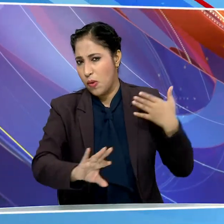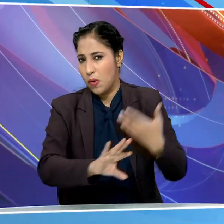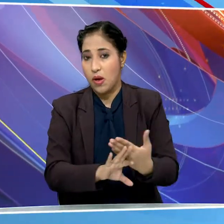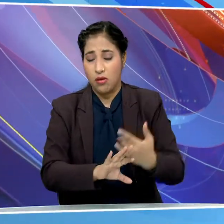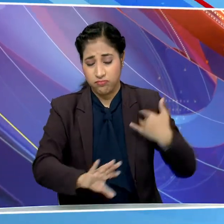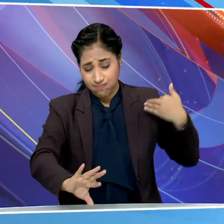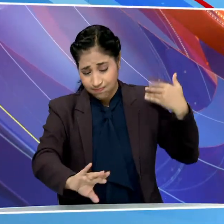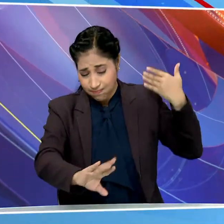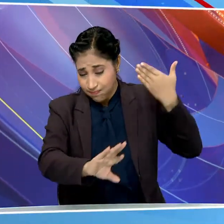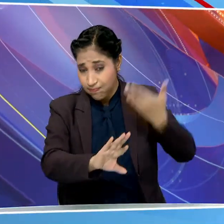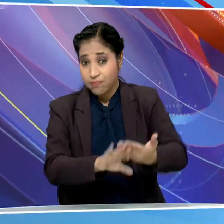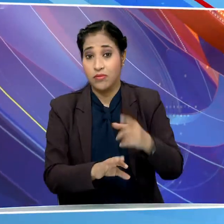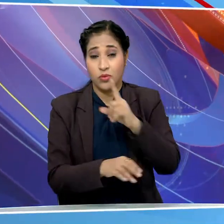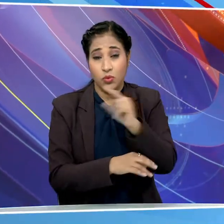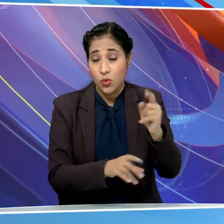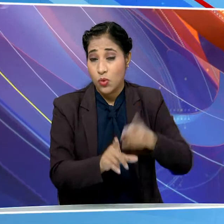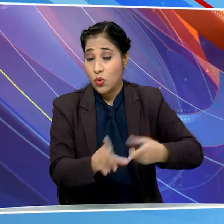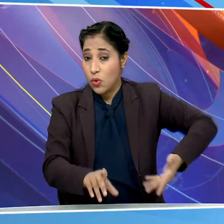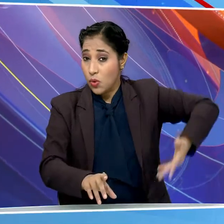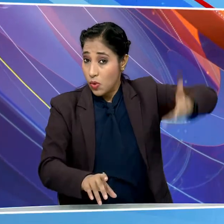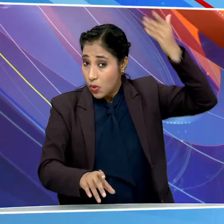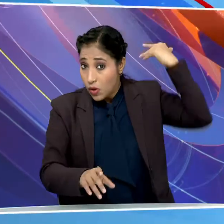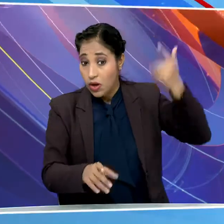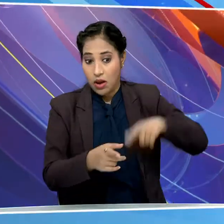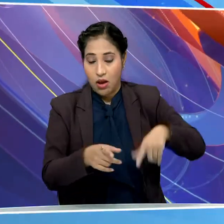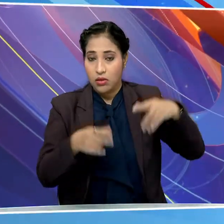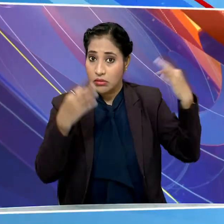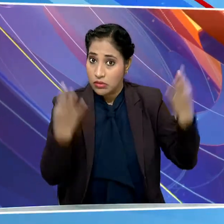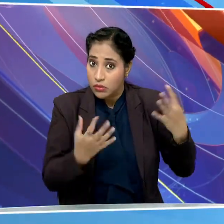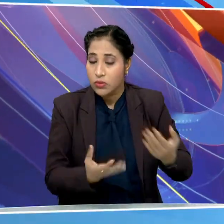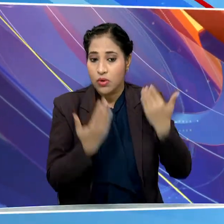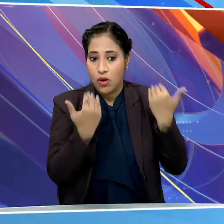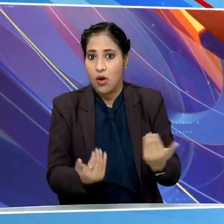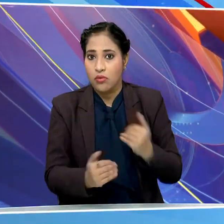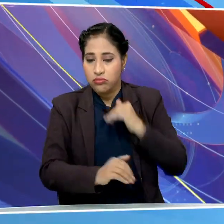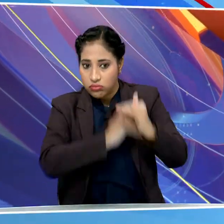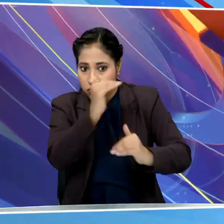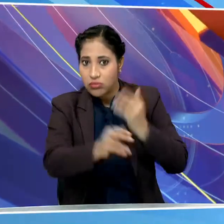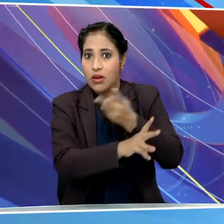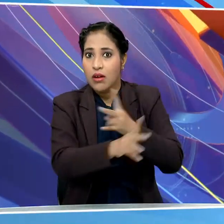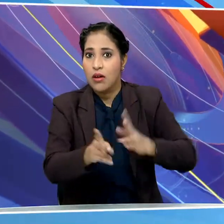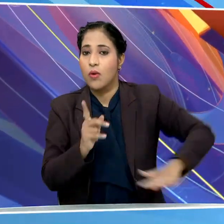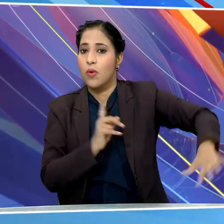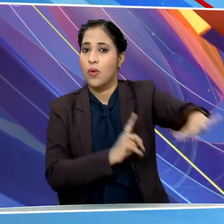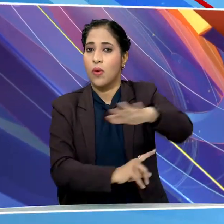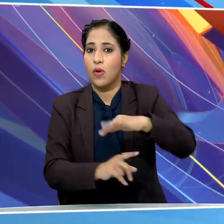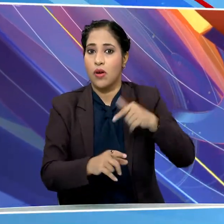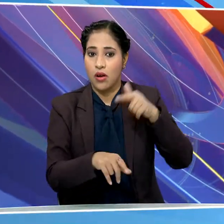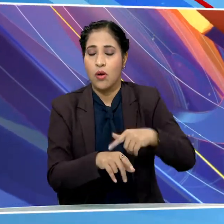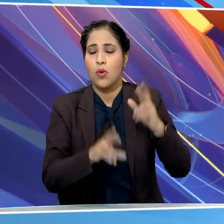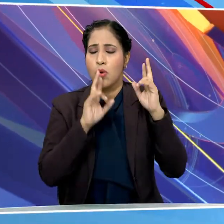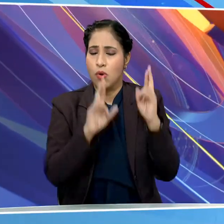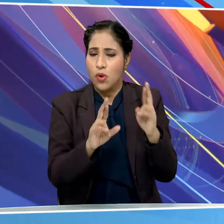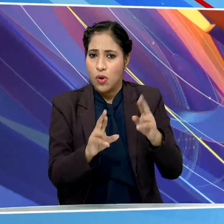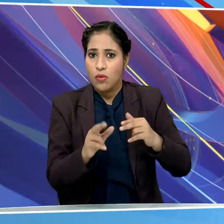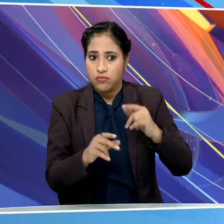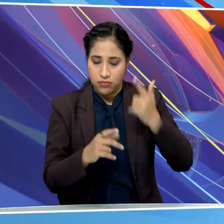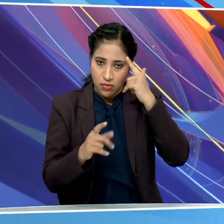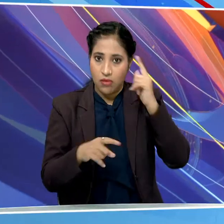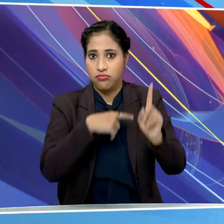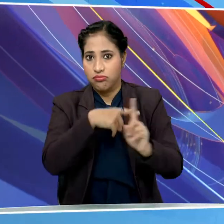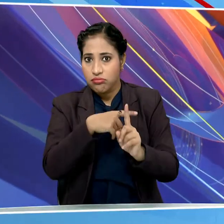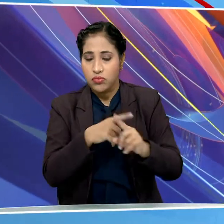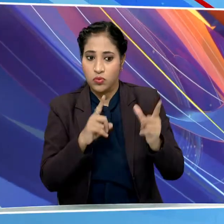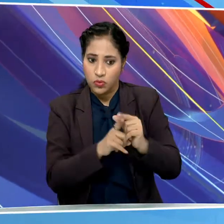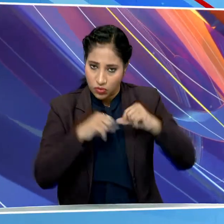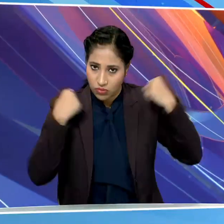आजे अनेकविध योजनाओ द्वारा अनेक प्रकारना विकासनी दिशामां खूब आशावादी विचार लईने आगळ वधी